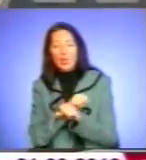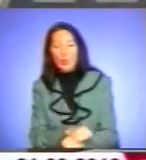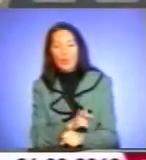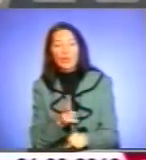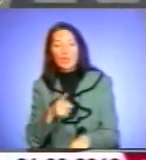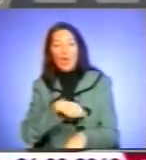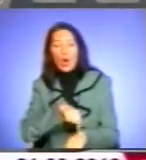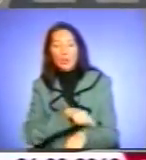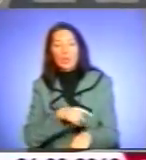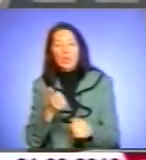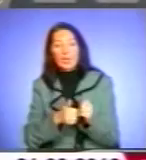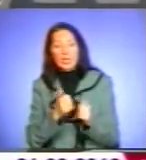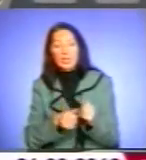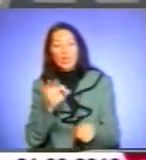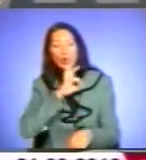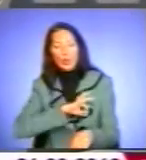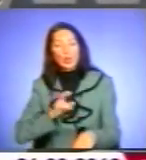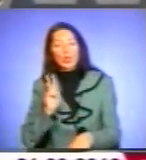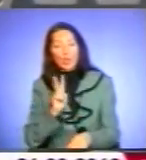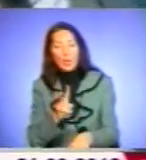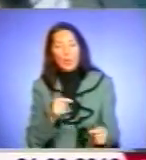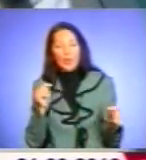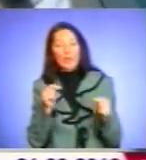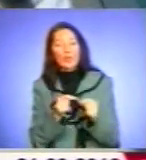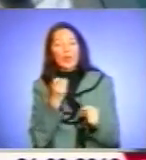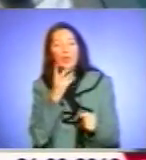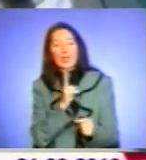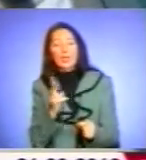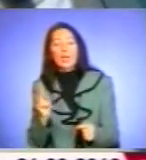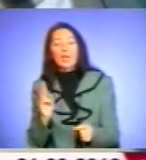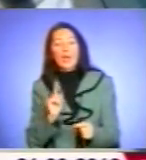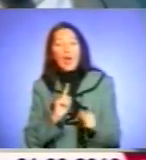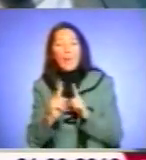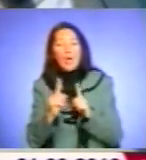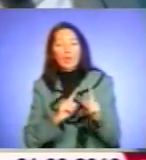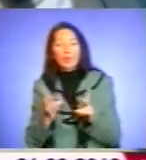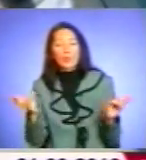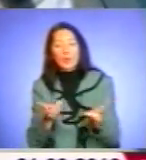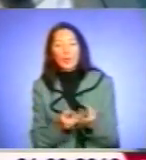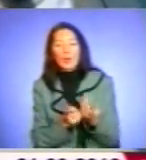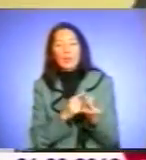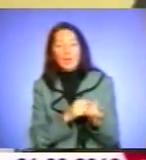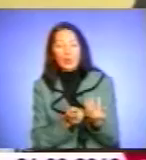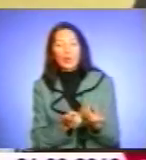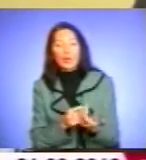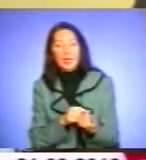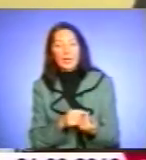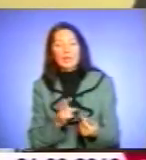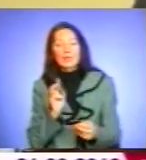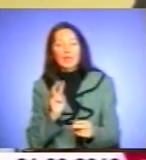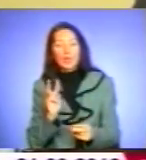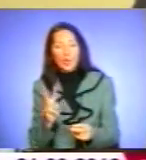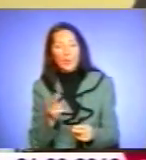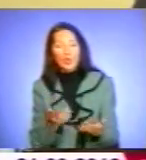найчастіше користуються тролейбусами. А відповідно, коли і який маршрут потребує найбільше одиниць транспорту. Якщо